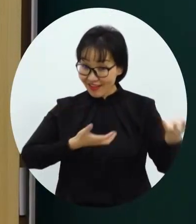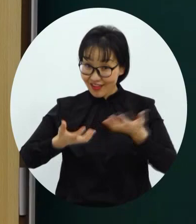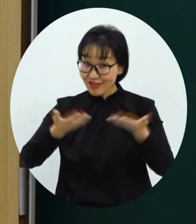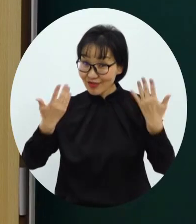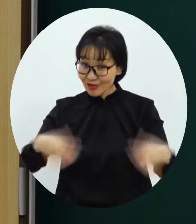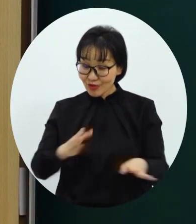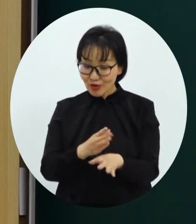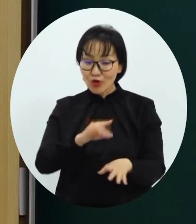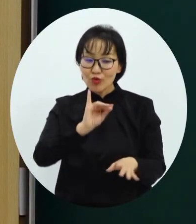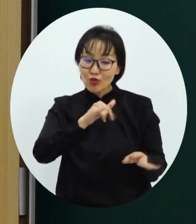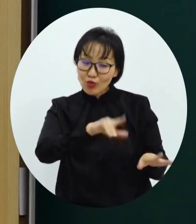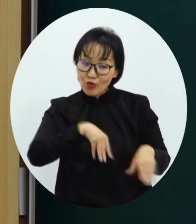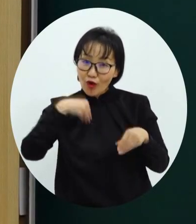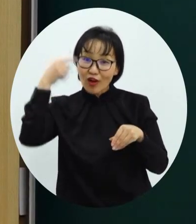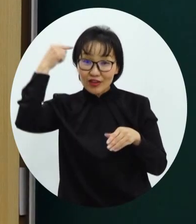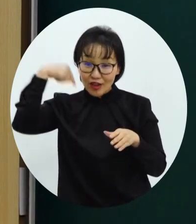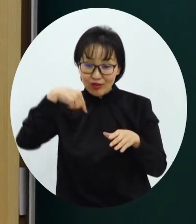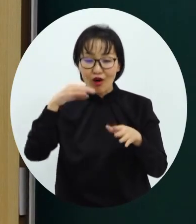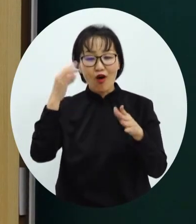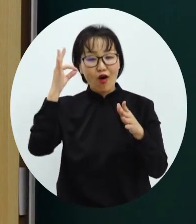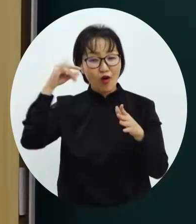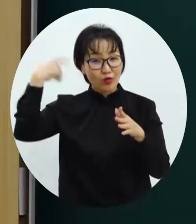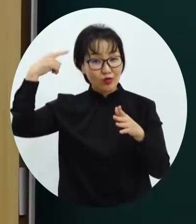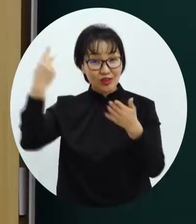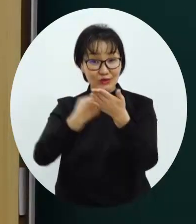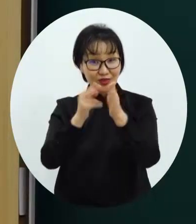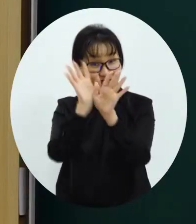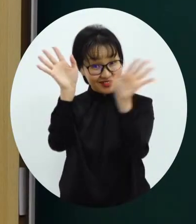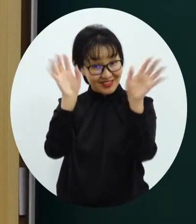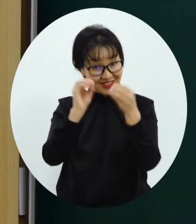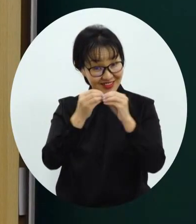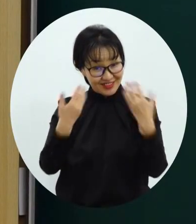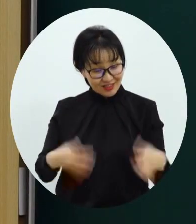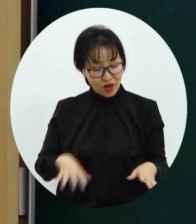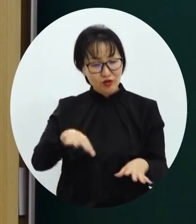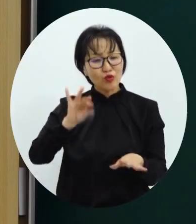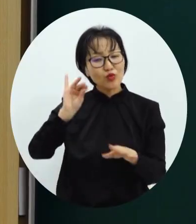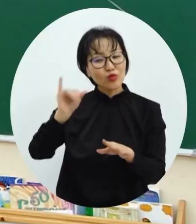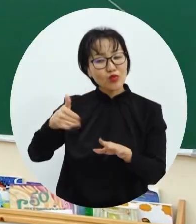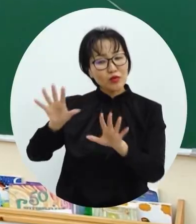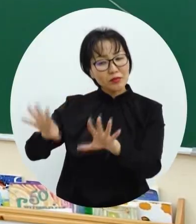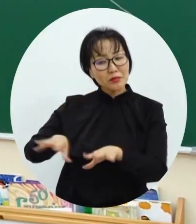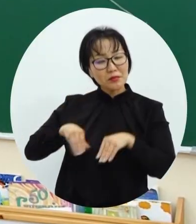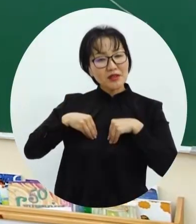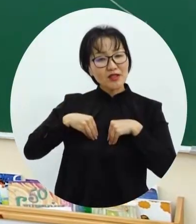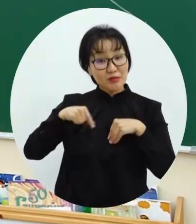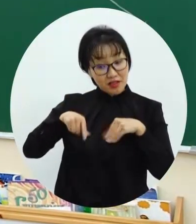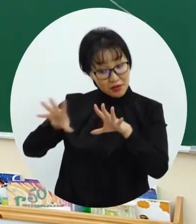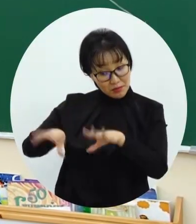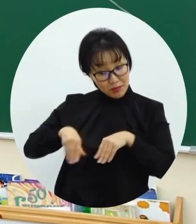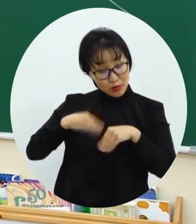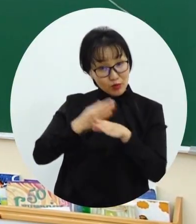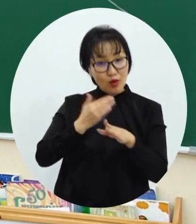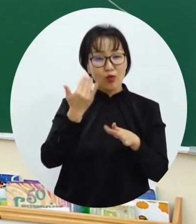нар. Түүнийхээ юу ойлгосноороо оюуны зураглал хийсэн. Одоо бидний ойлгосон юуг мэдэрснээрээ бодоод уран тод унших